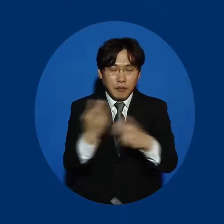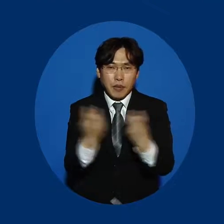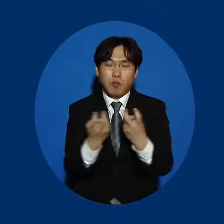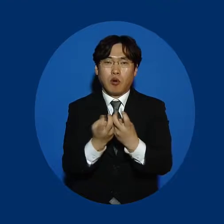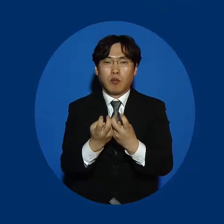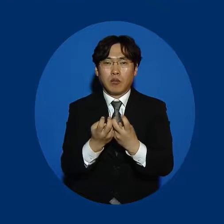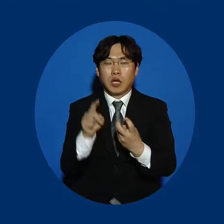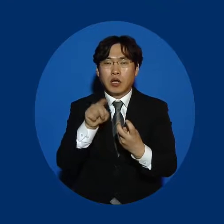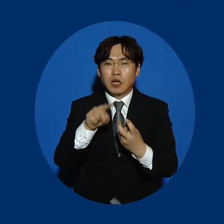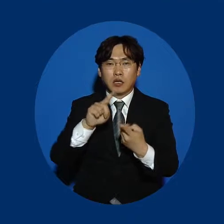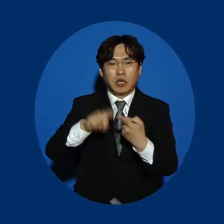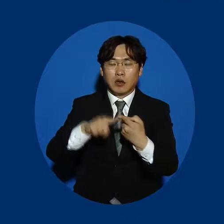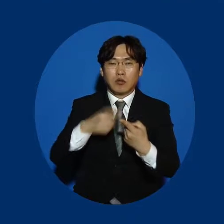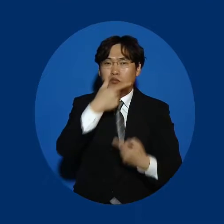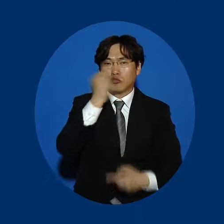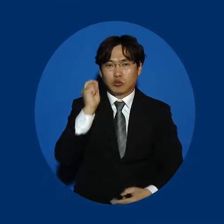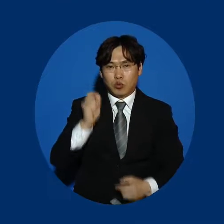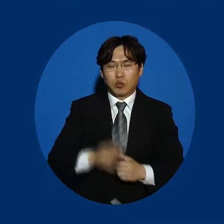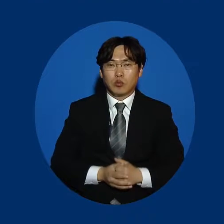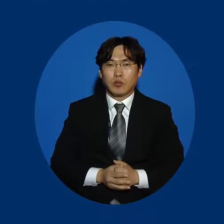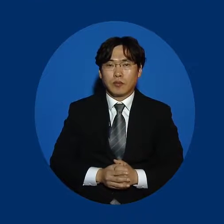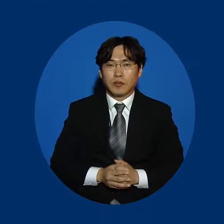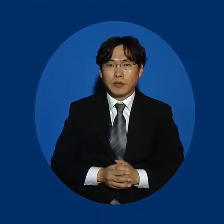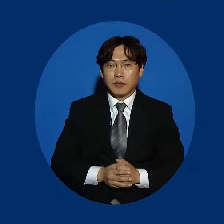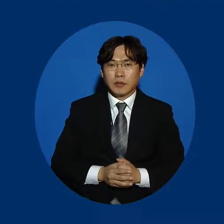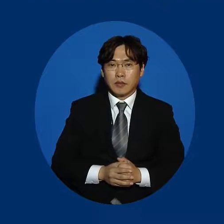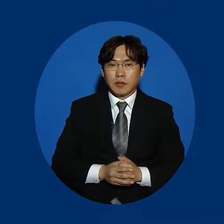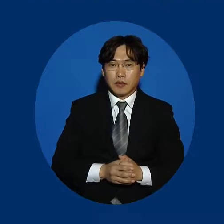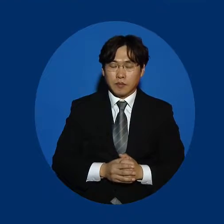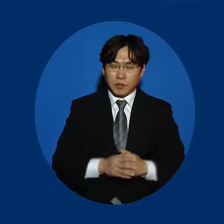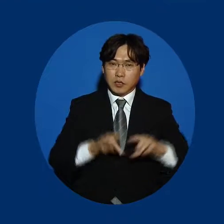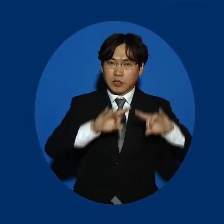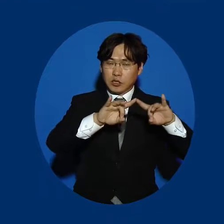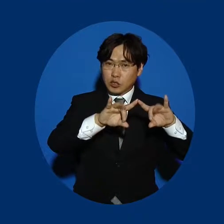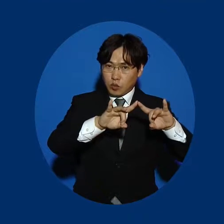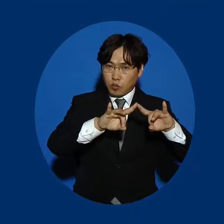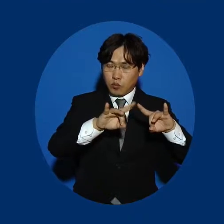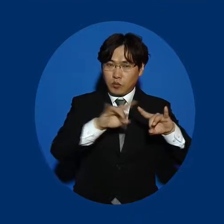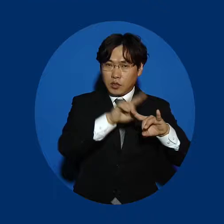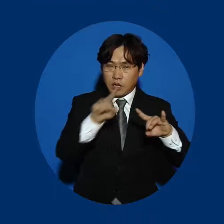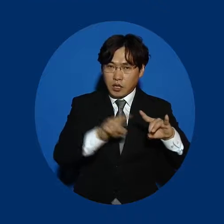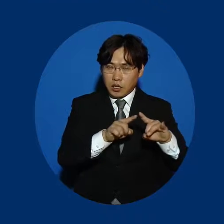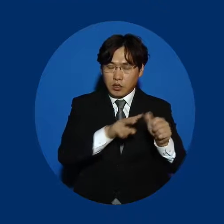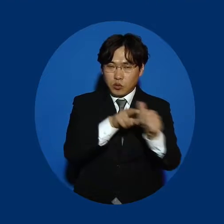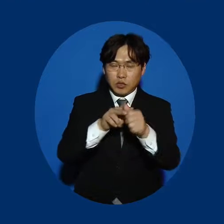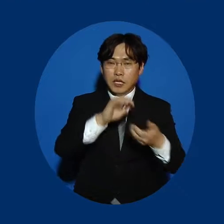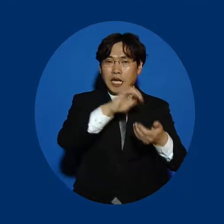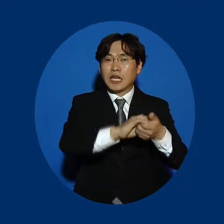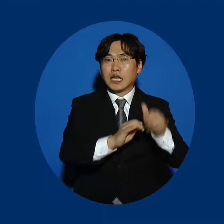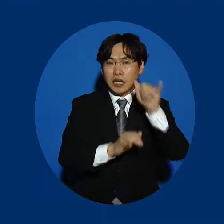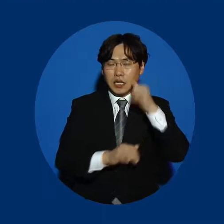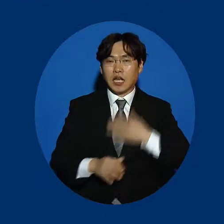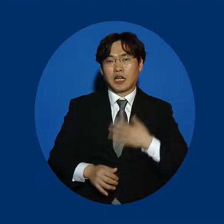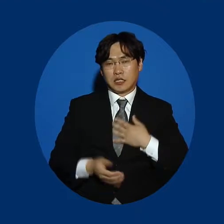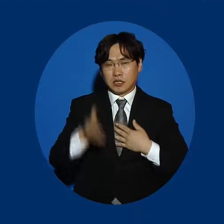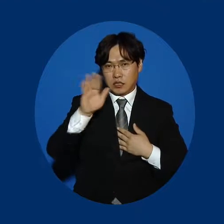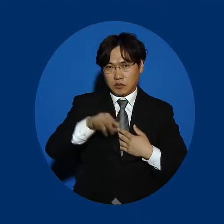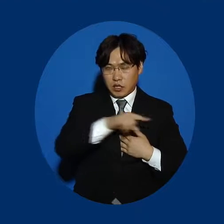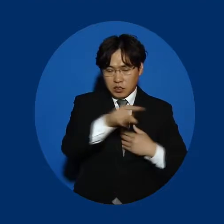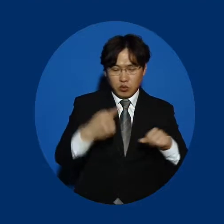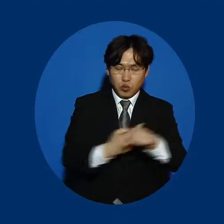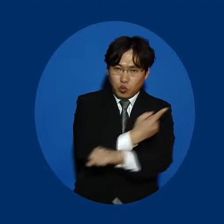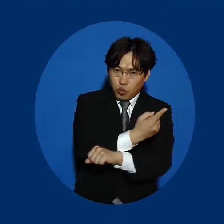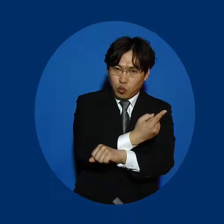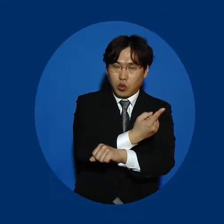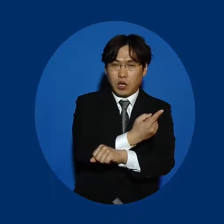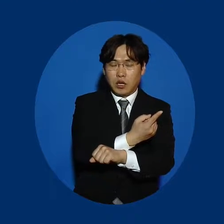않습니다. 그리고 그 정보통신 영역에 국한될 수밖에 없던 한계는 알지만 정보통신 영역